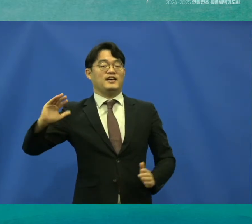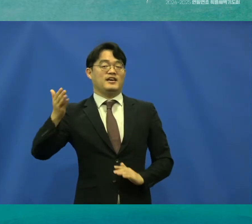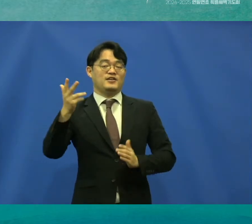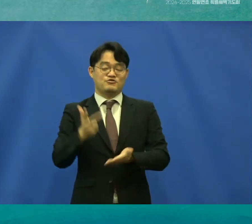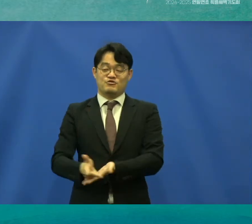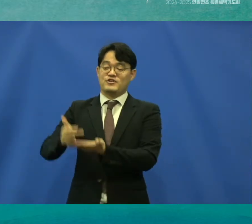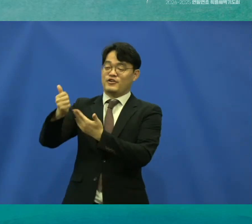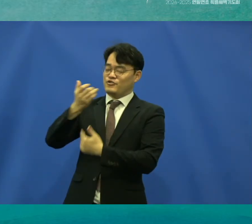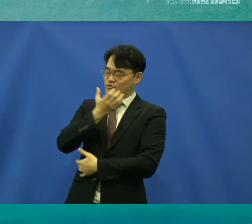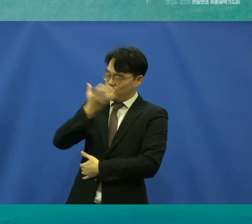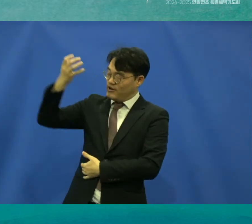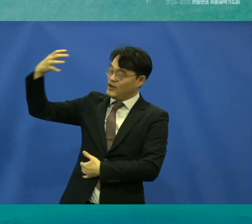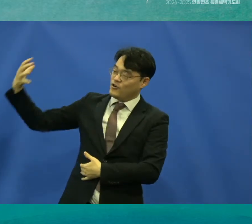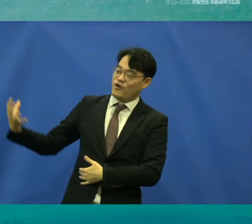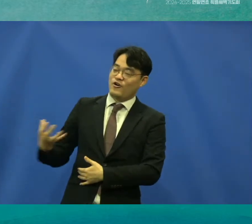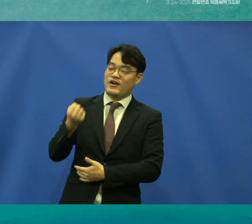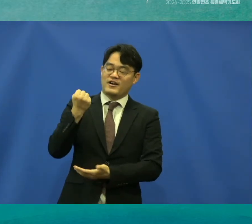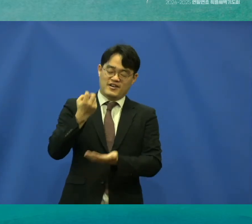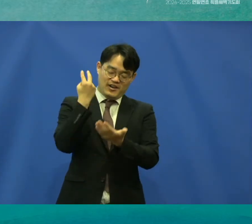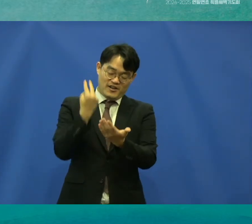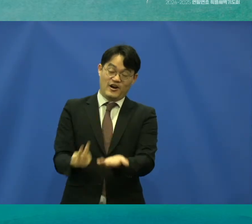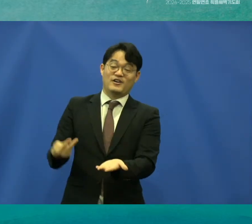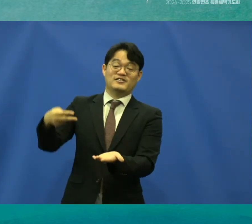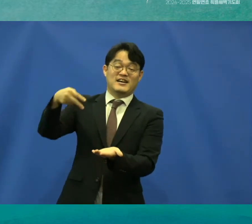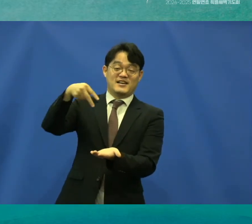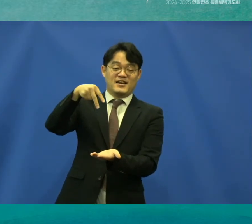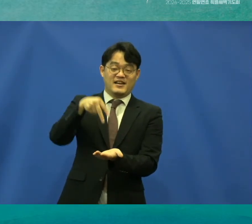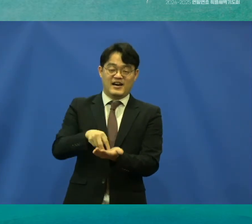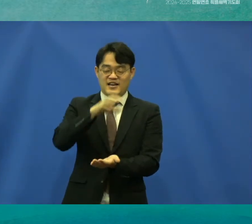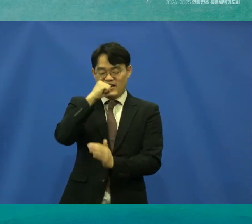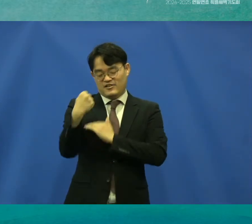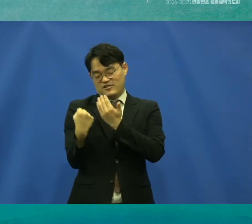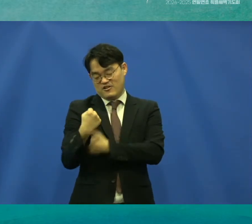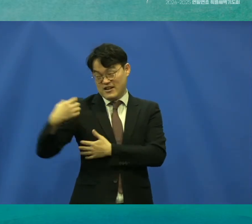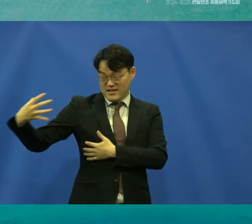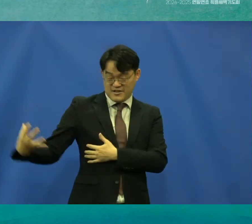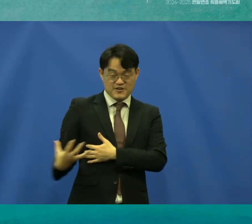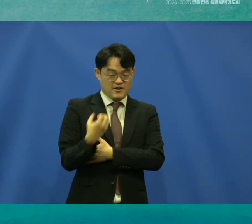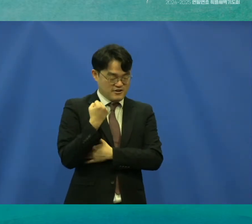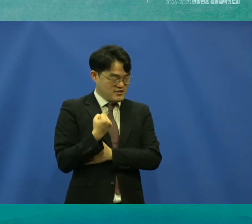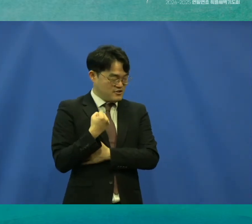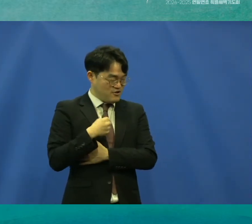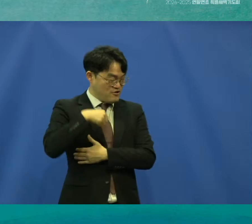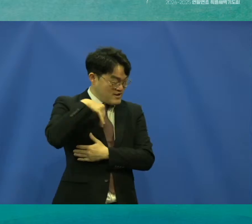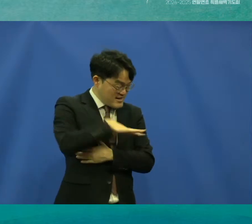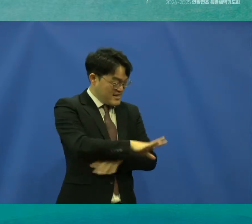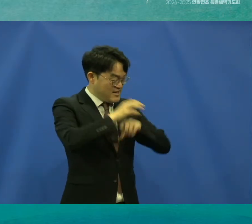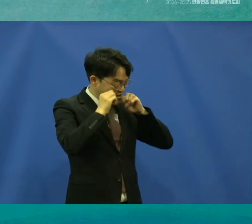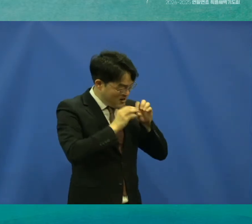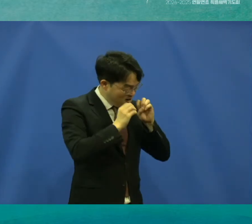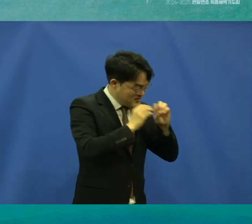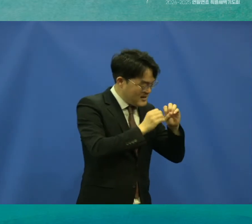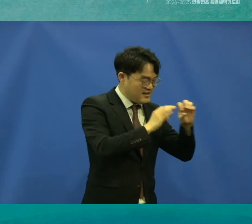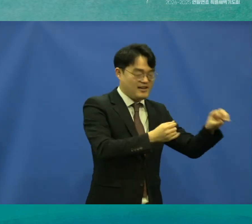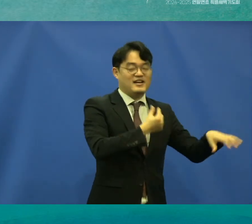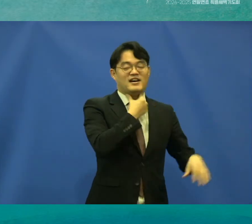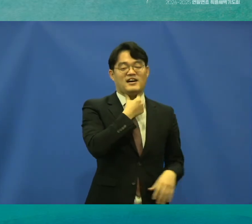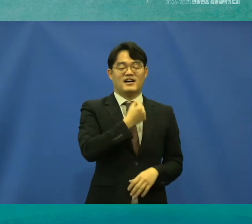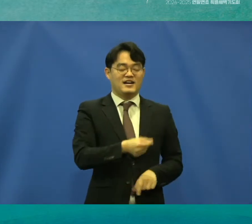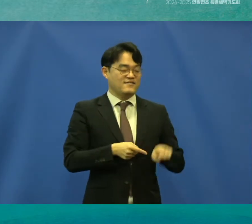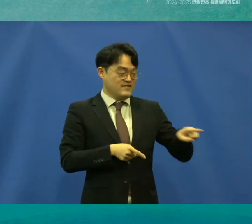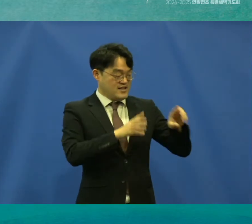시작되리. 주의 꿈을 안고 일어나리라. 선한 능력으로